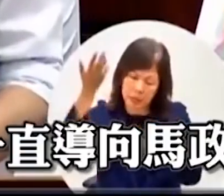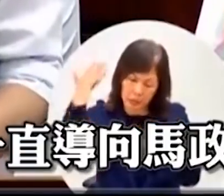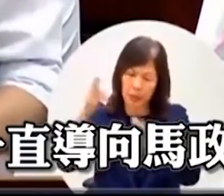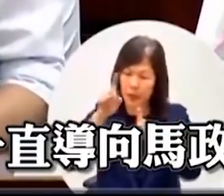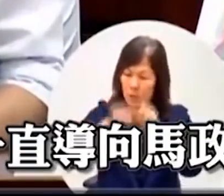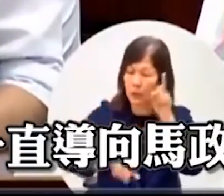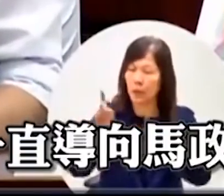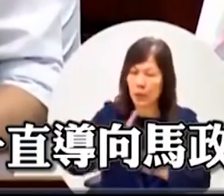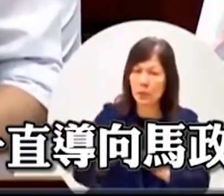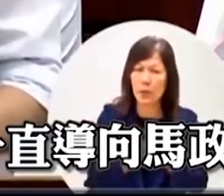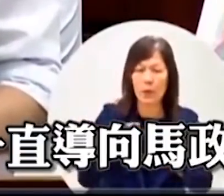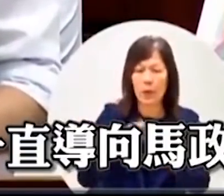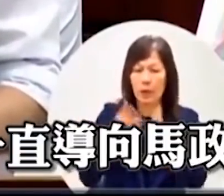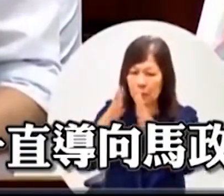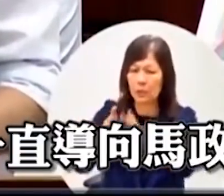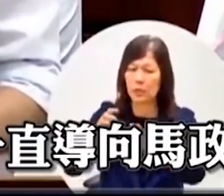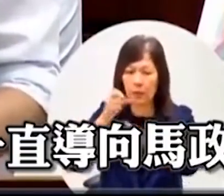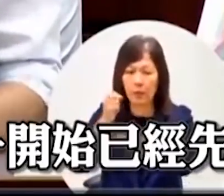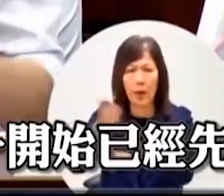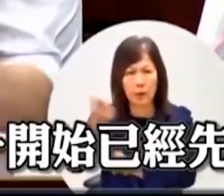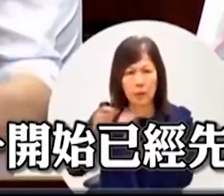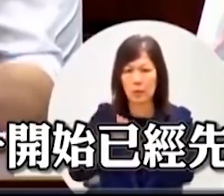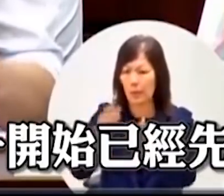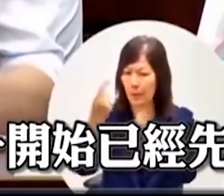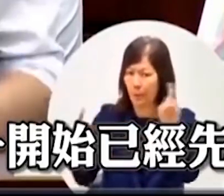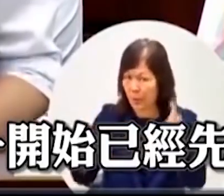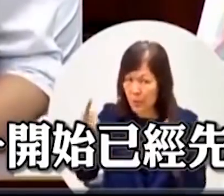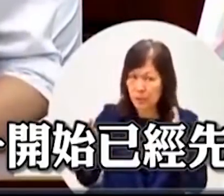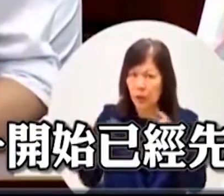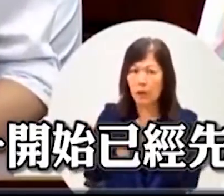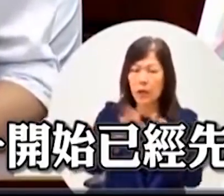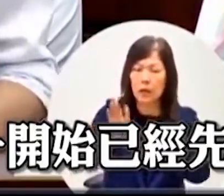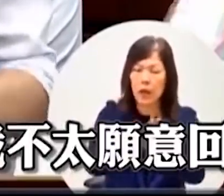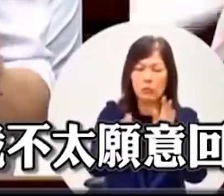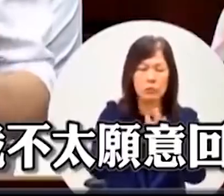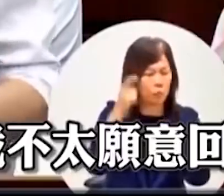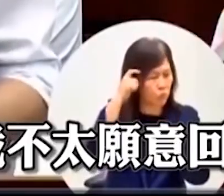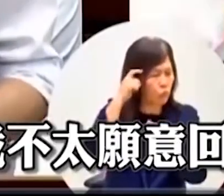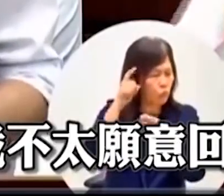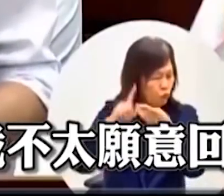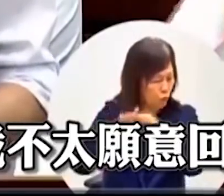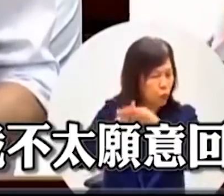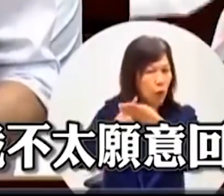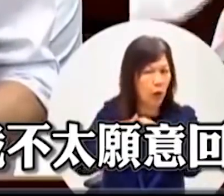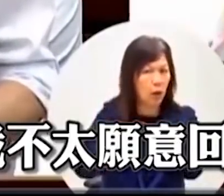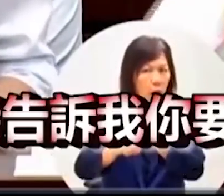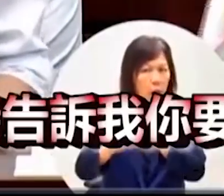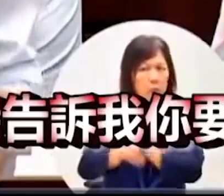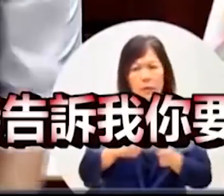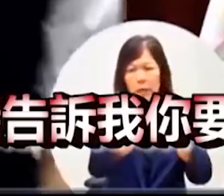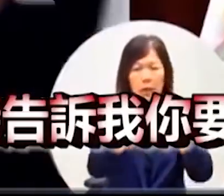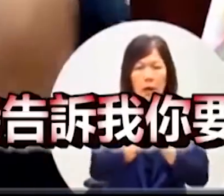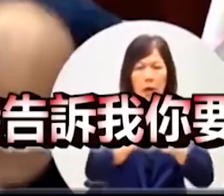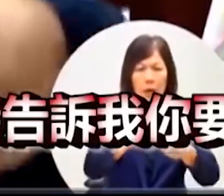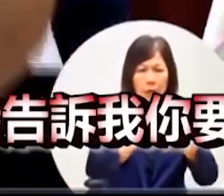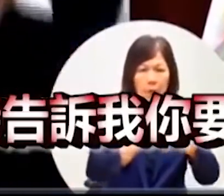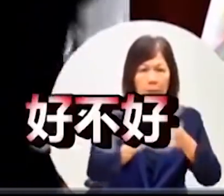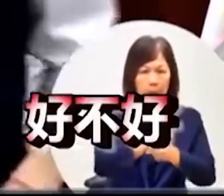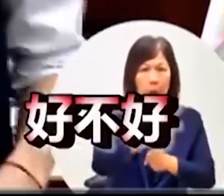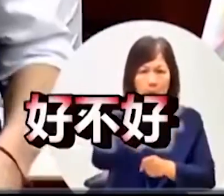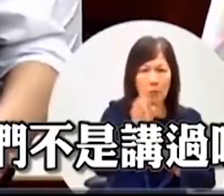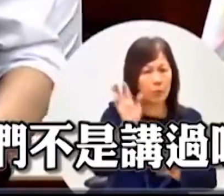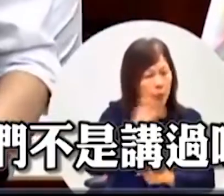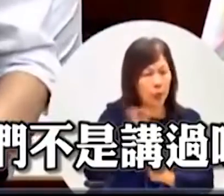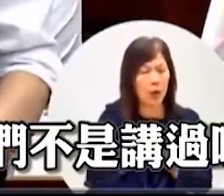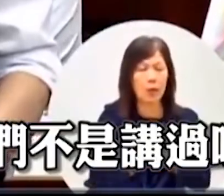为你一直导向马政府时代的比较，我觉得你一开始已经先入为主了，所以我不太。 那我们现在不谈马政府嘛，你直接告诉我你要什么，好不好？